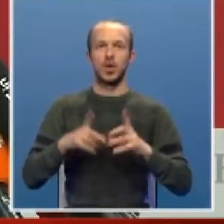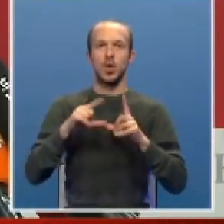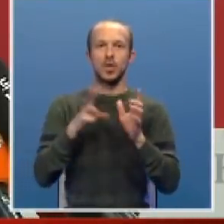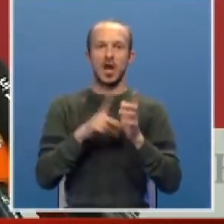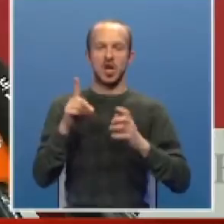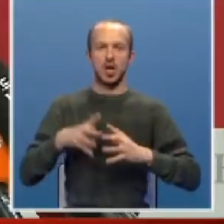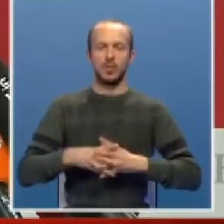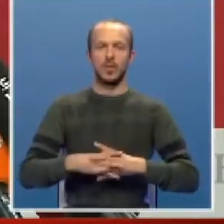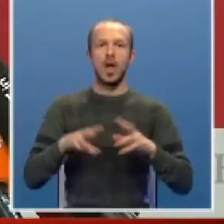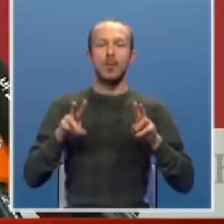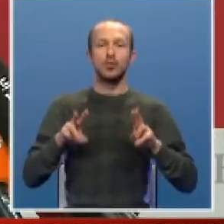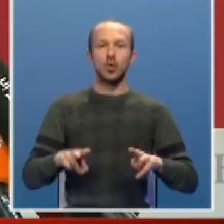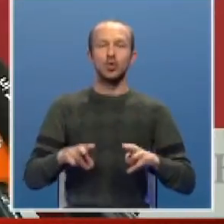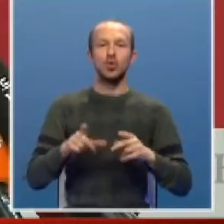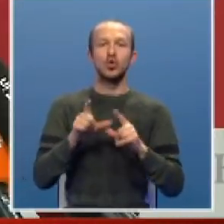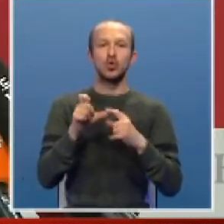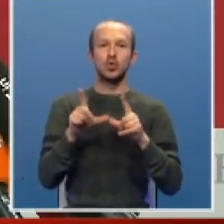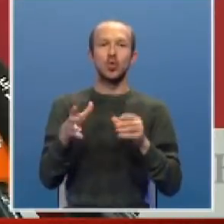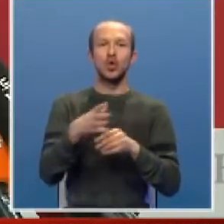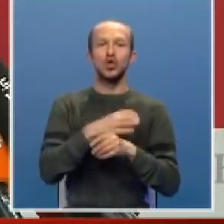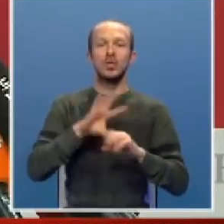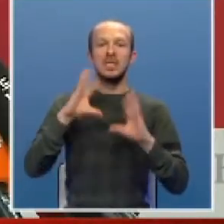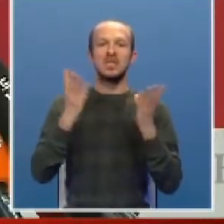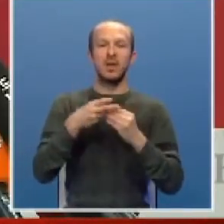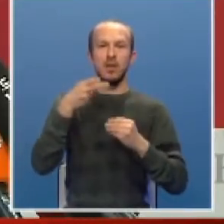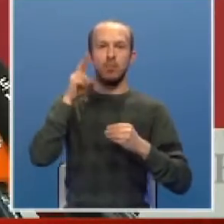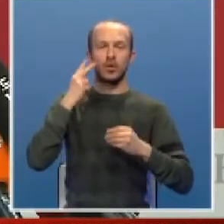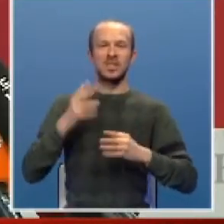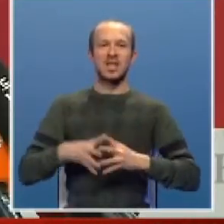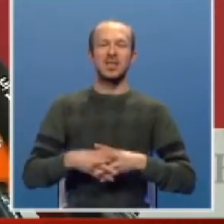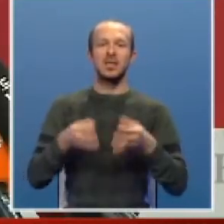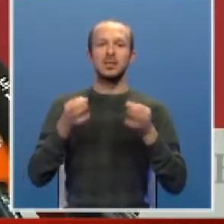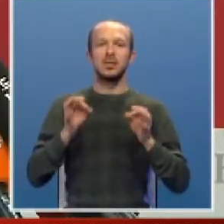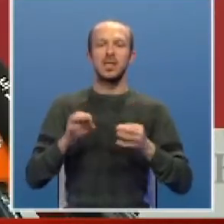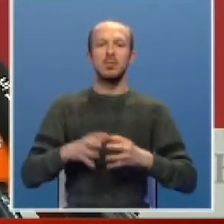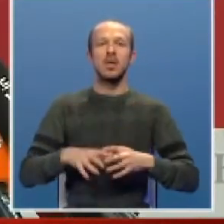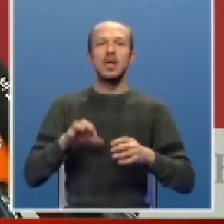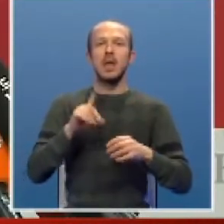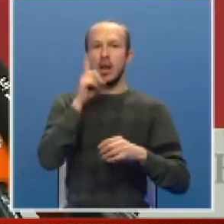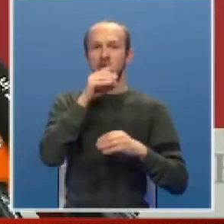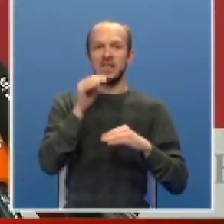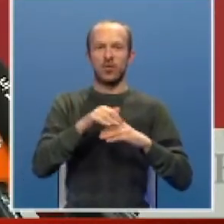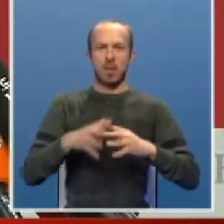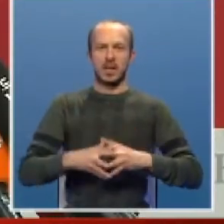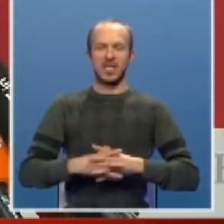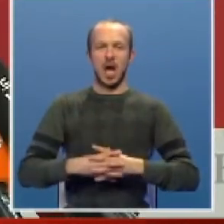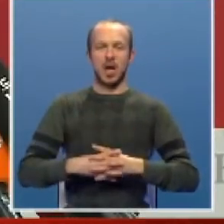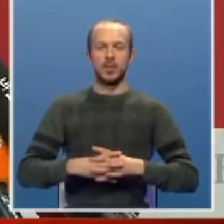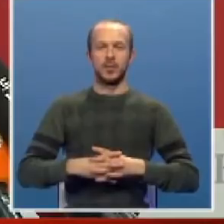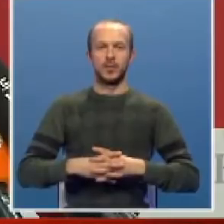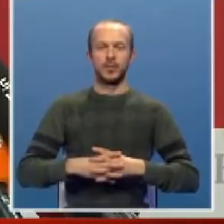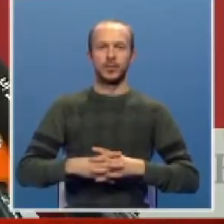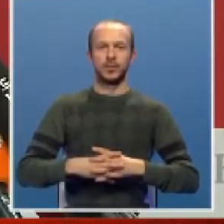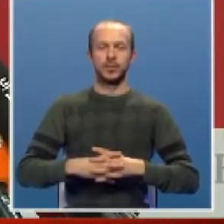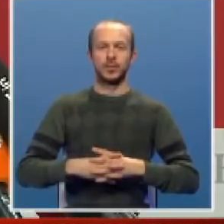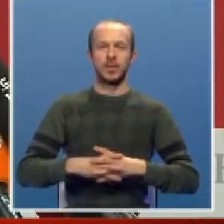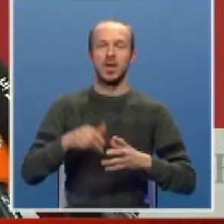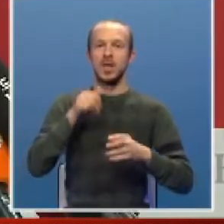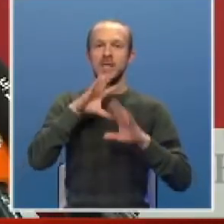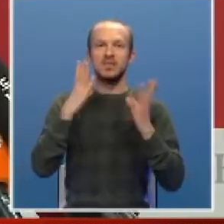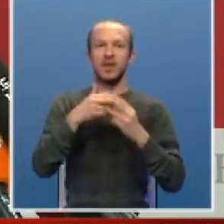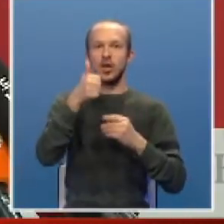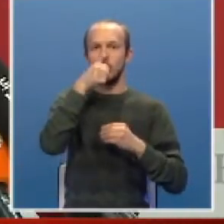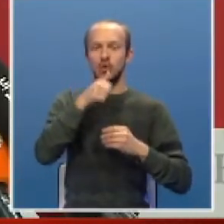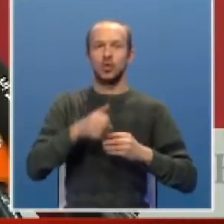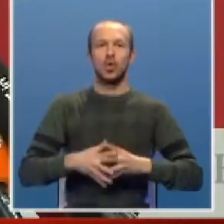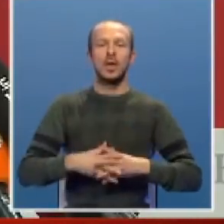Ukrajini, apsolutno su korištene svi poznati sistemi dezinformacija i naravno svega onog što